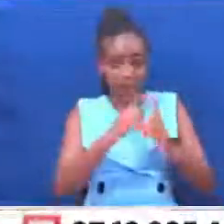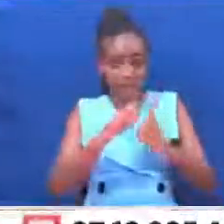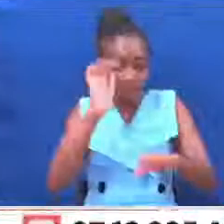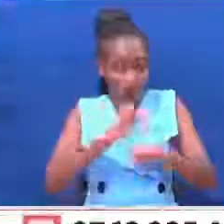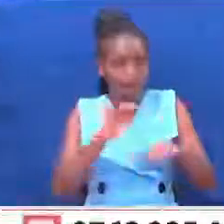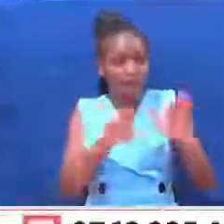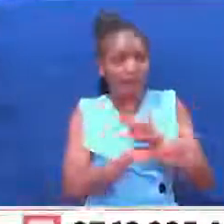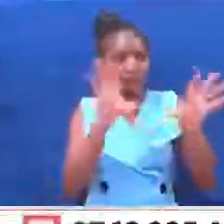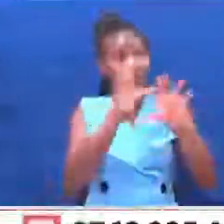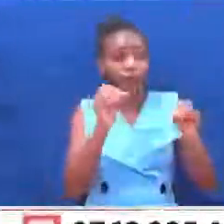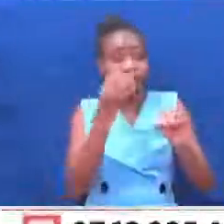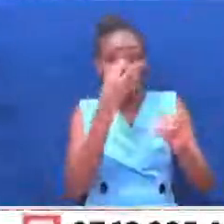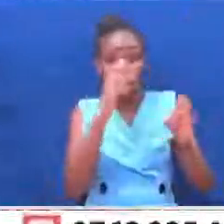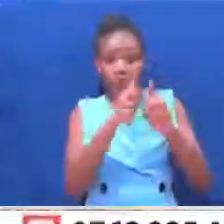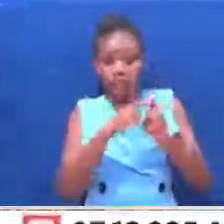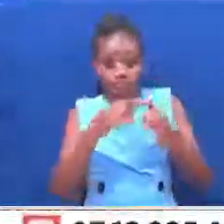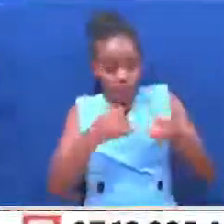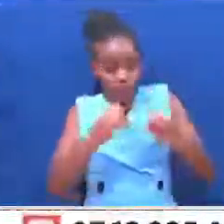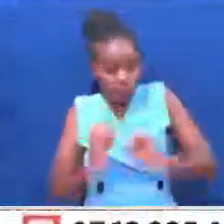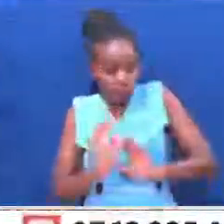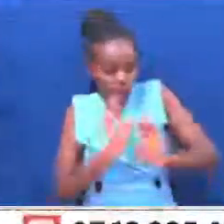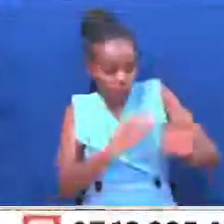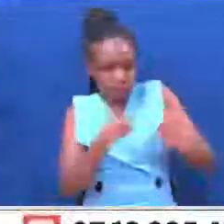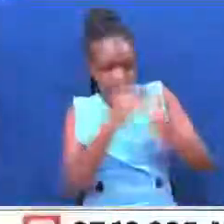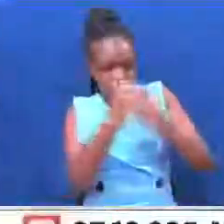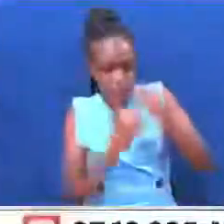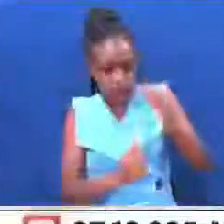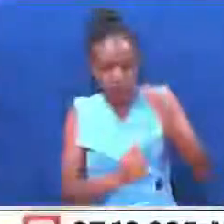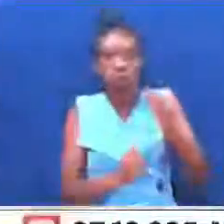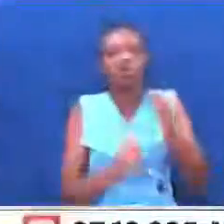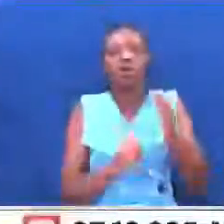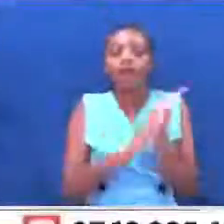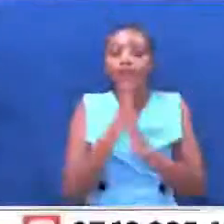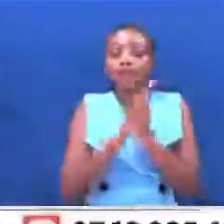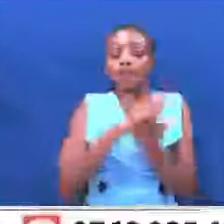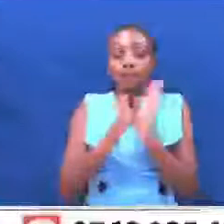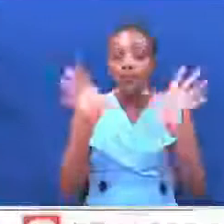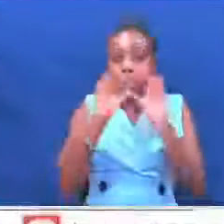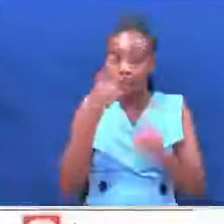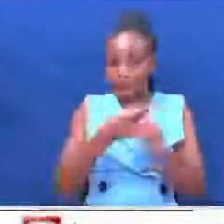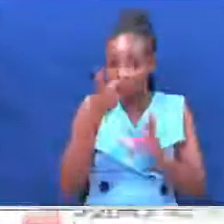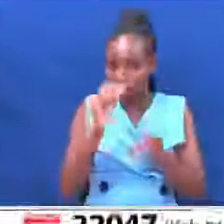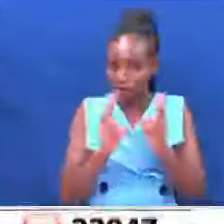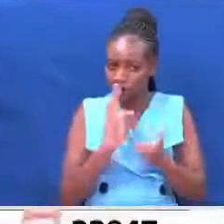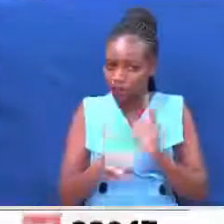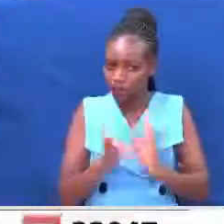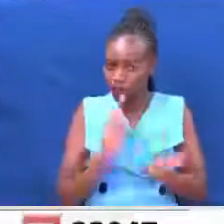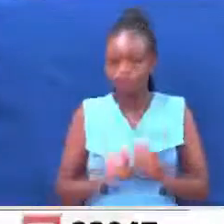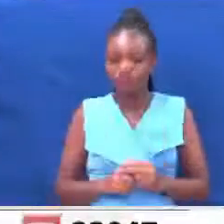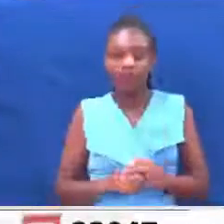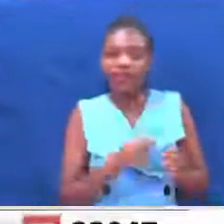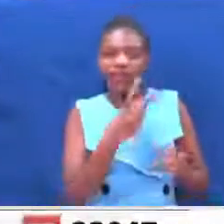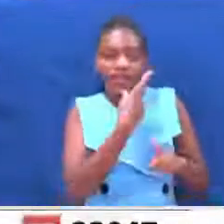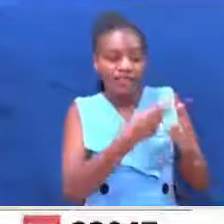DP Ruto, throwing him off balance in the race to State House in 2022. Kuanzia 2013 to